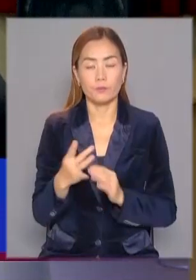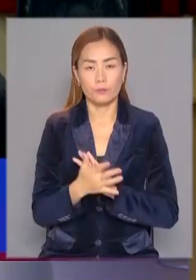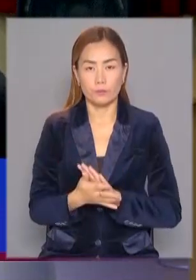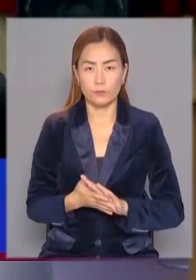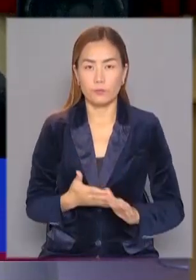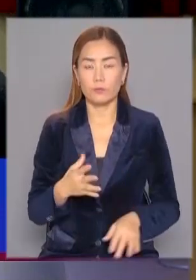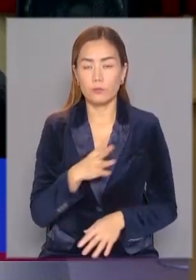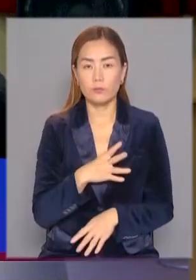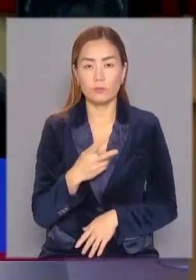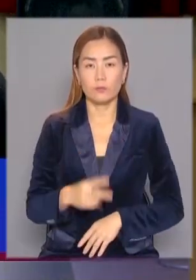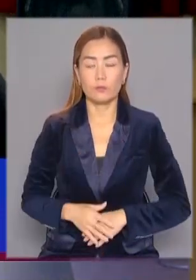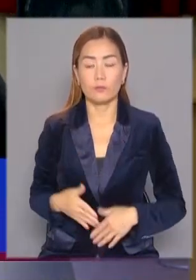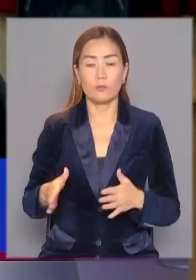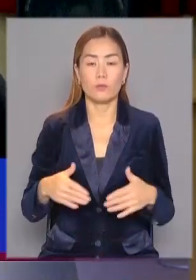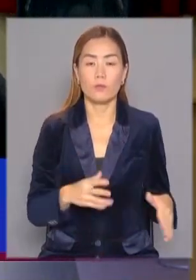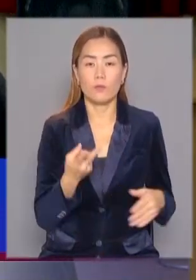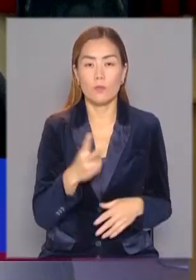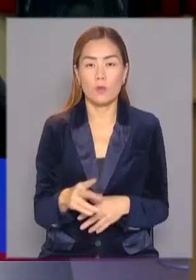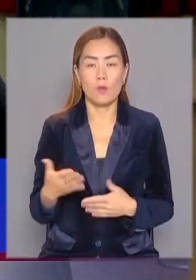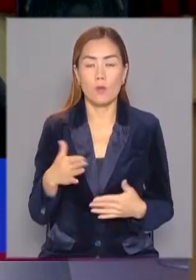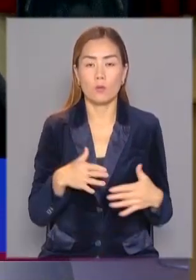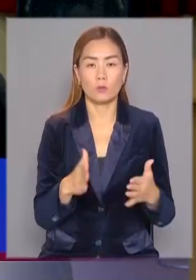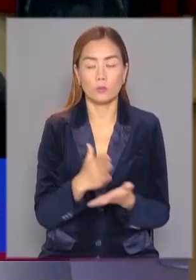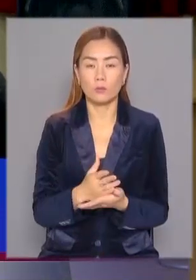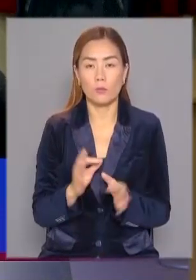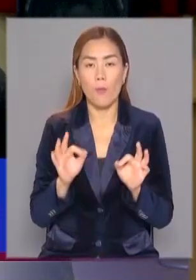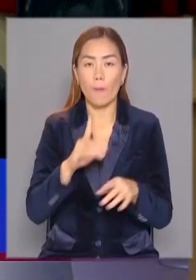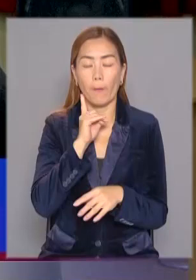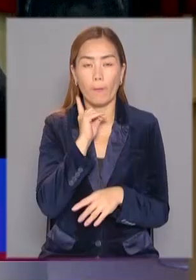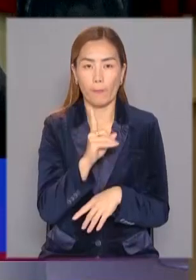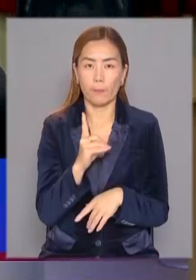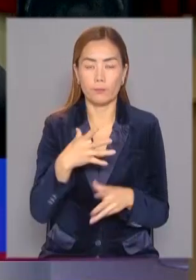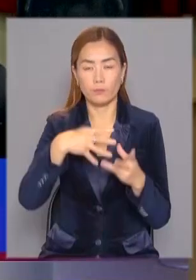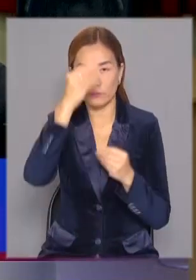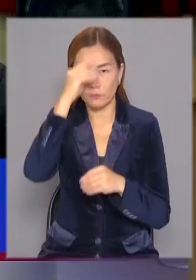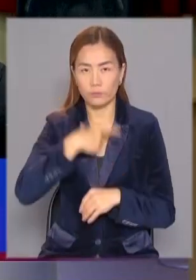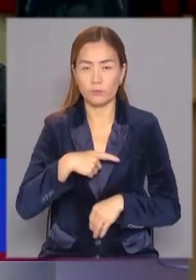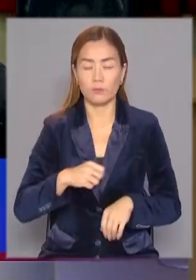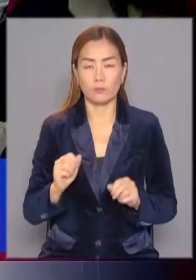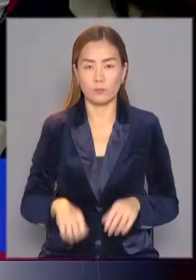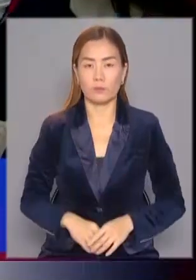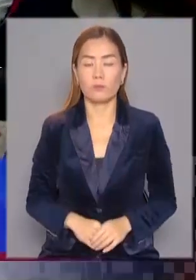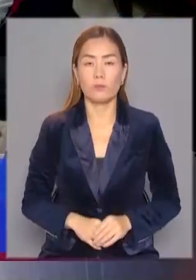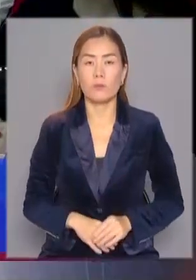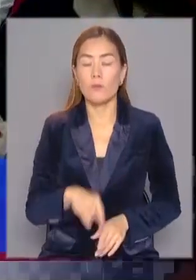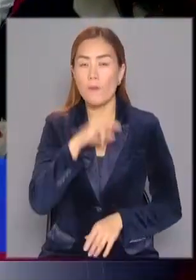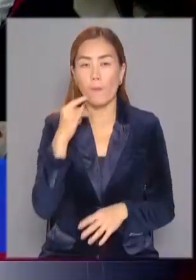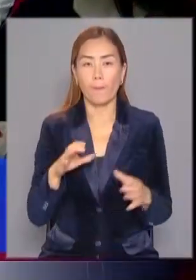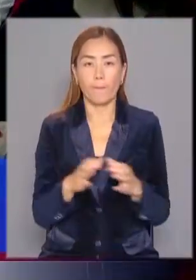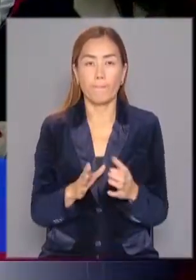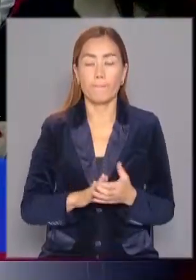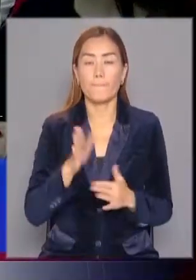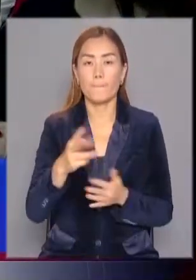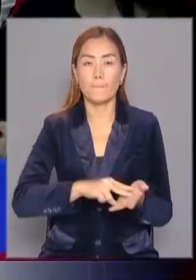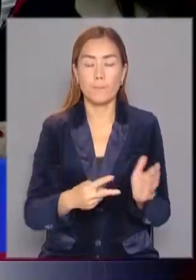болады, жақсы жастарға деген бір идеялық тұрғыда әсер алуға болады деп ойлаймын. Орыс халық театрының